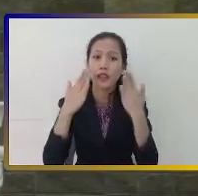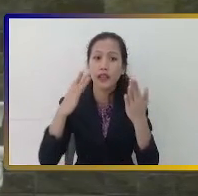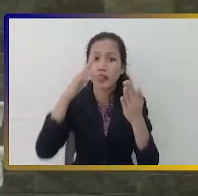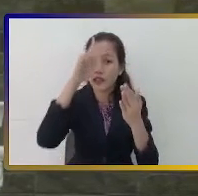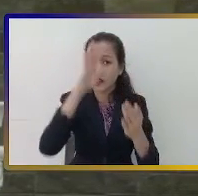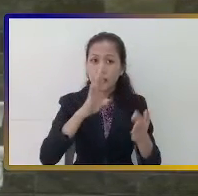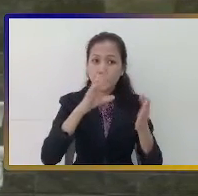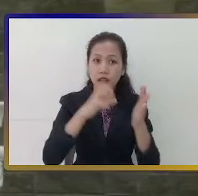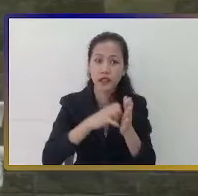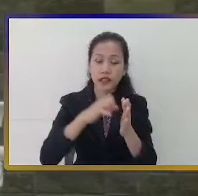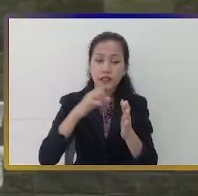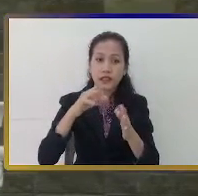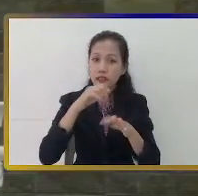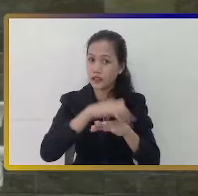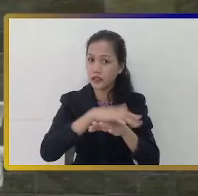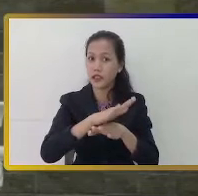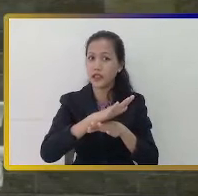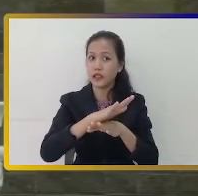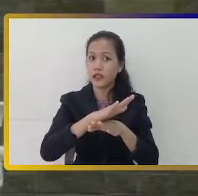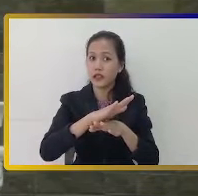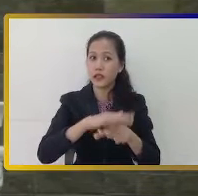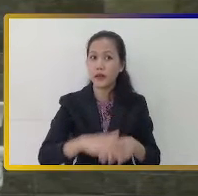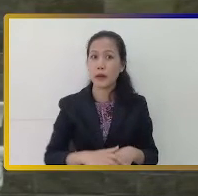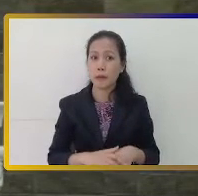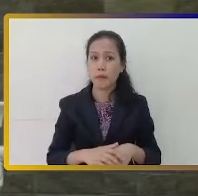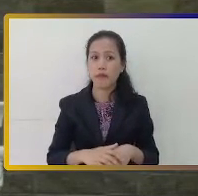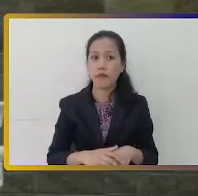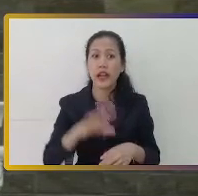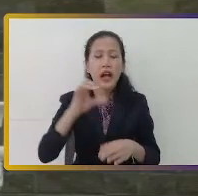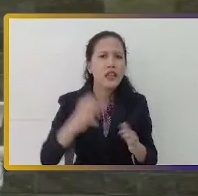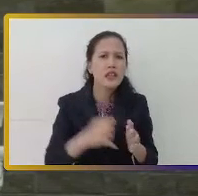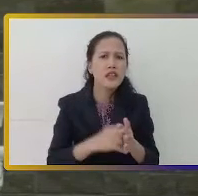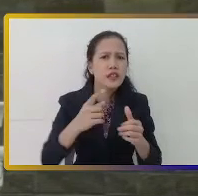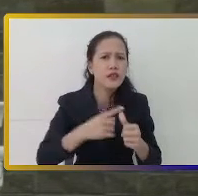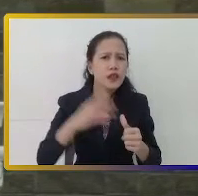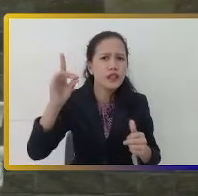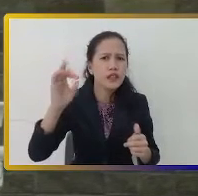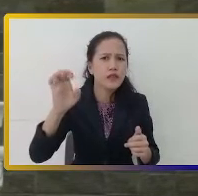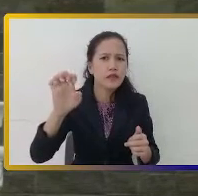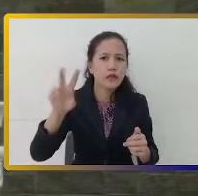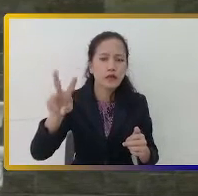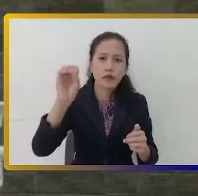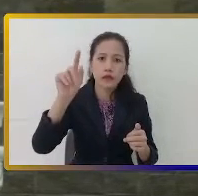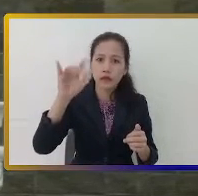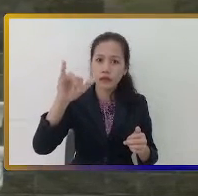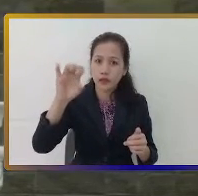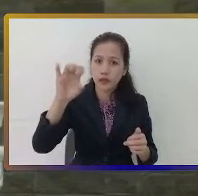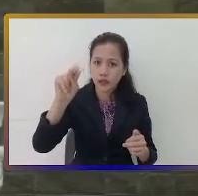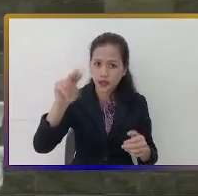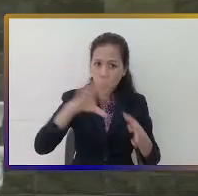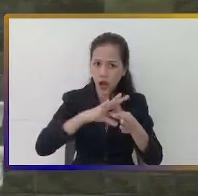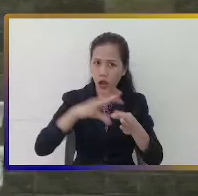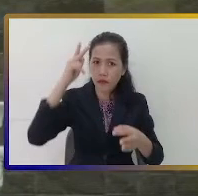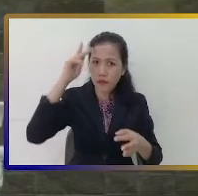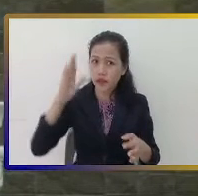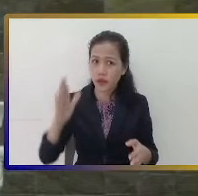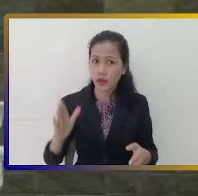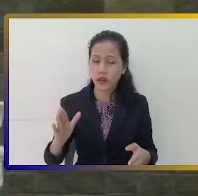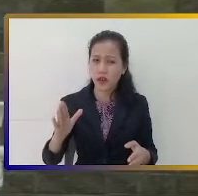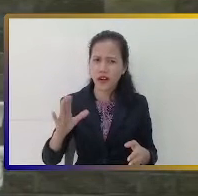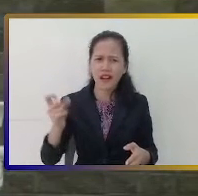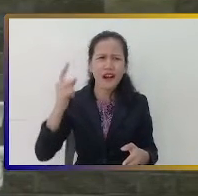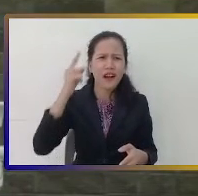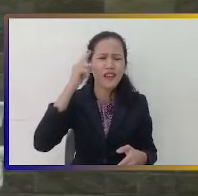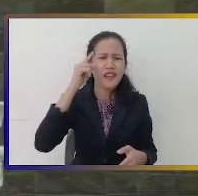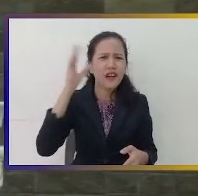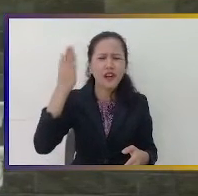ng mga sabi, personal devotion ng pastor po natin. Itong inaaral niya. Yeah. Hindi niya po